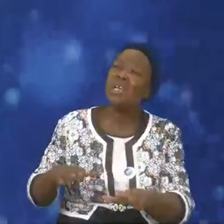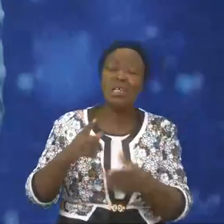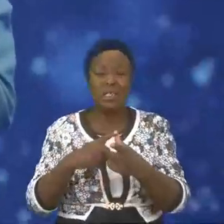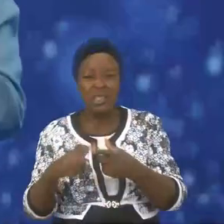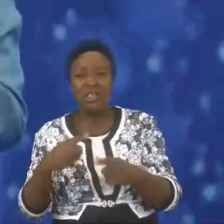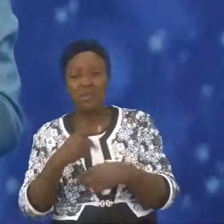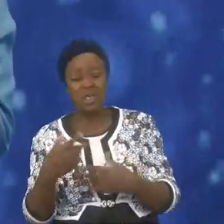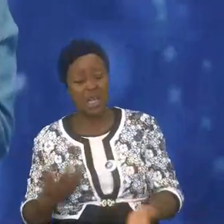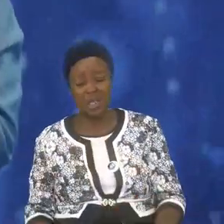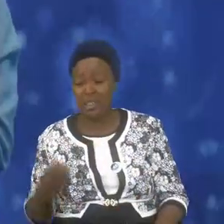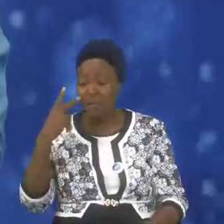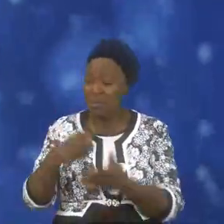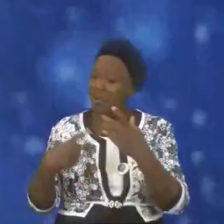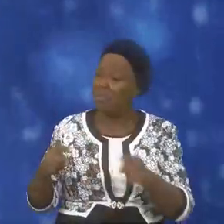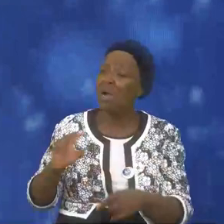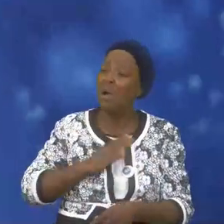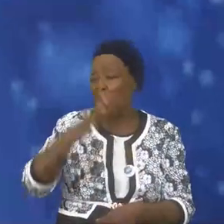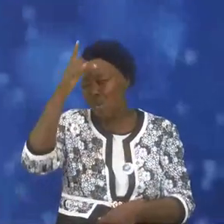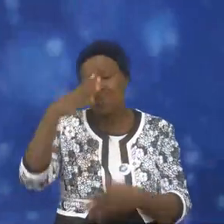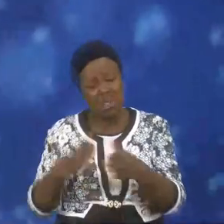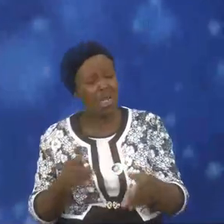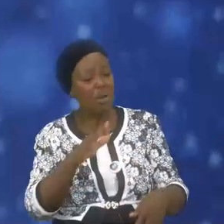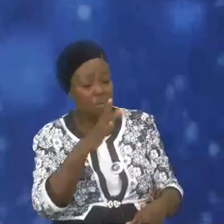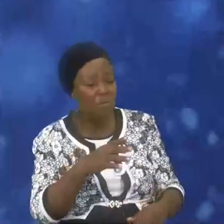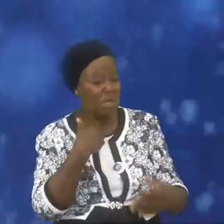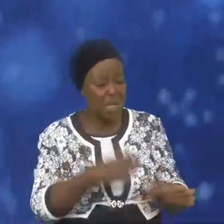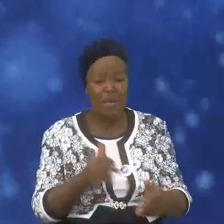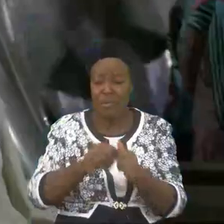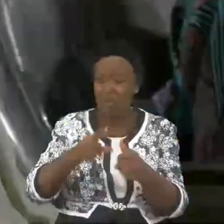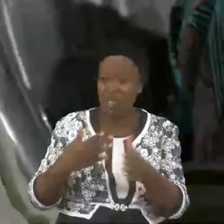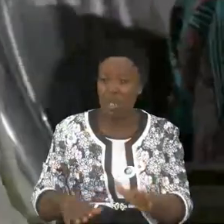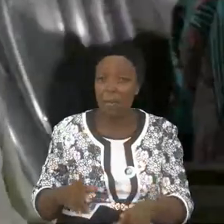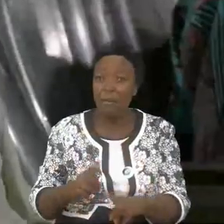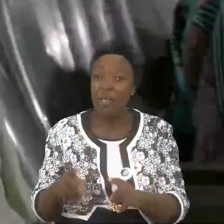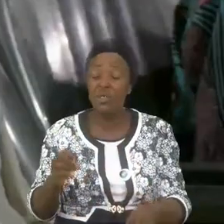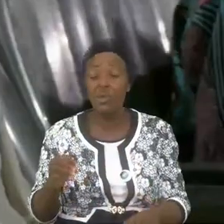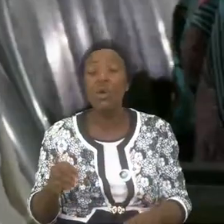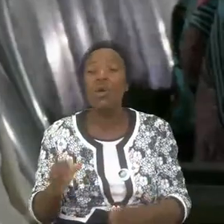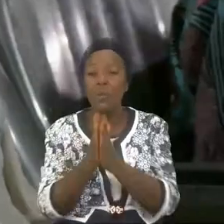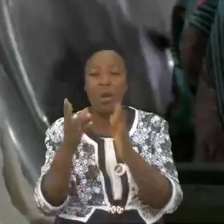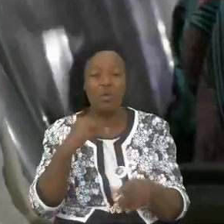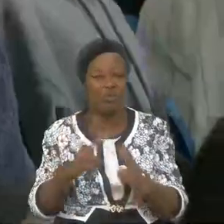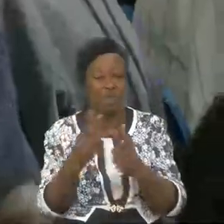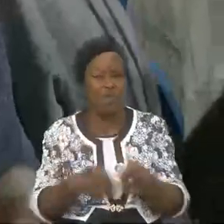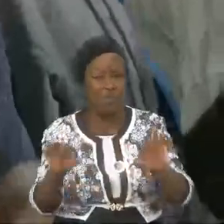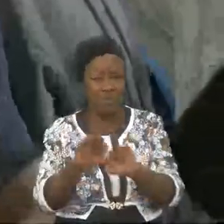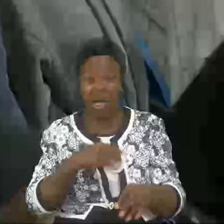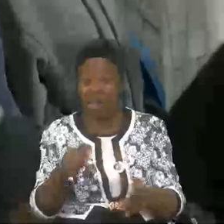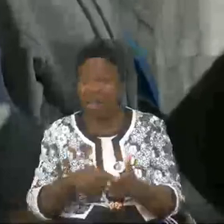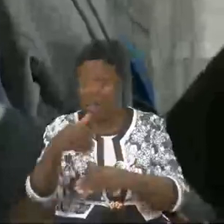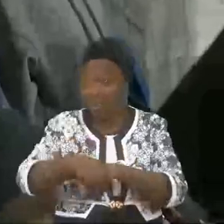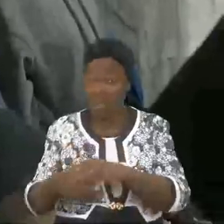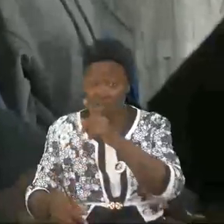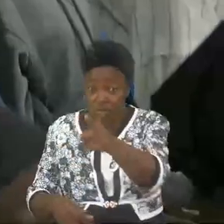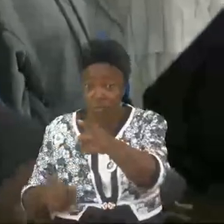allaient perdre le père de famille. Alors, la prière était nécessaire. Et c'est pourquoi tu es venu ce soir. Nous allons